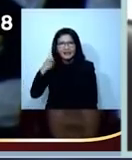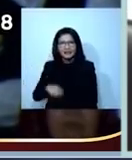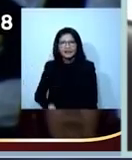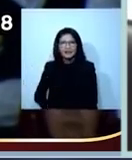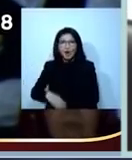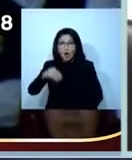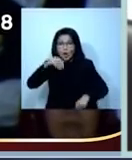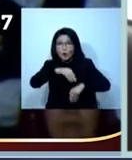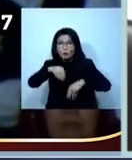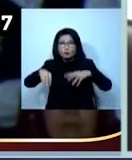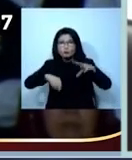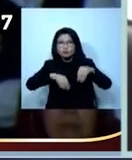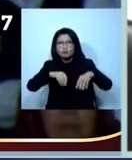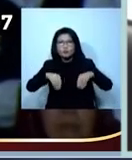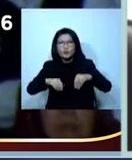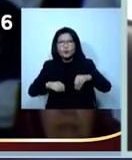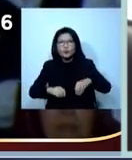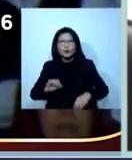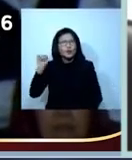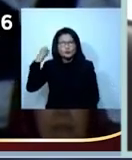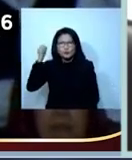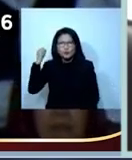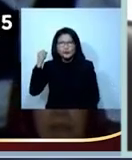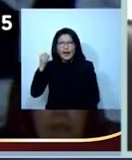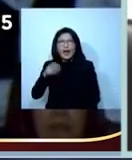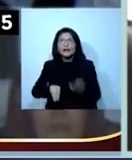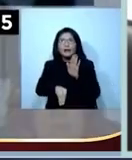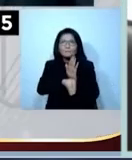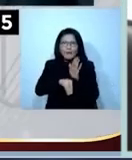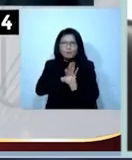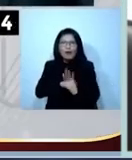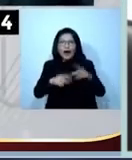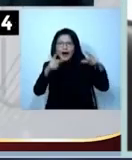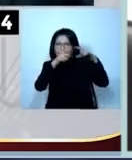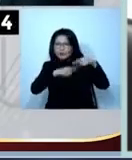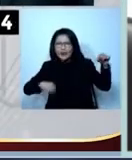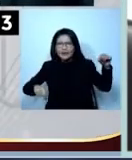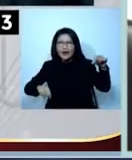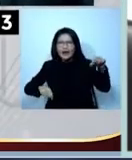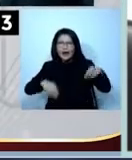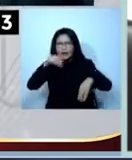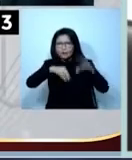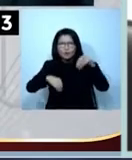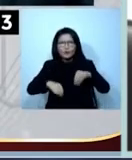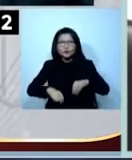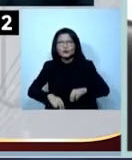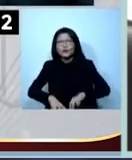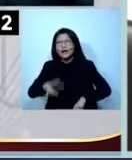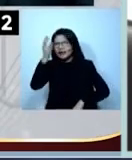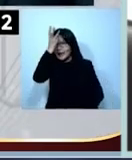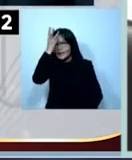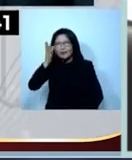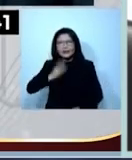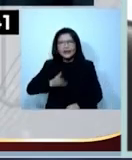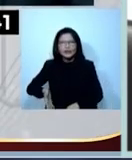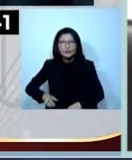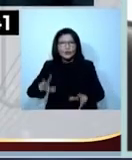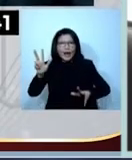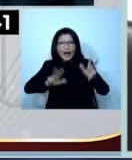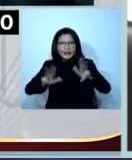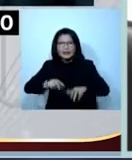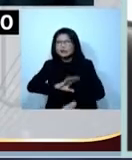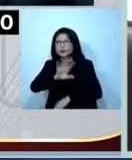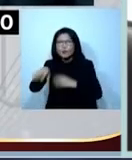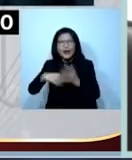prinsipil kalau artikulatif detail memang Mas Anies jauh lebih baik, tapi untuk pemahaman